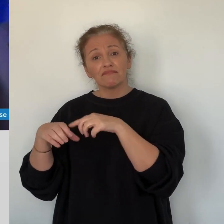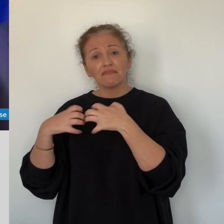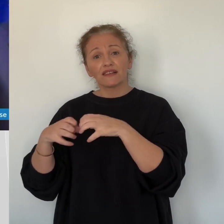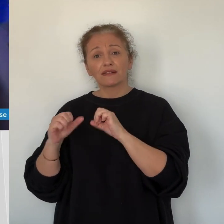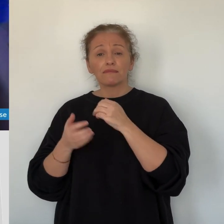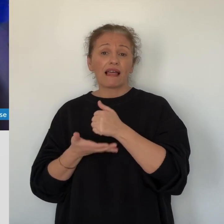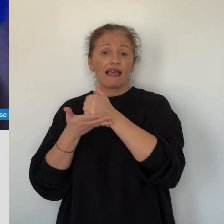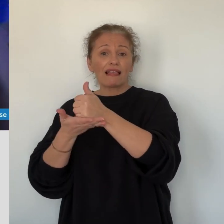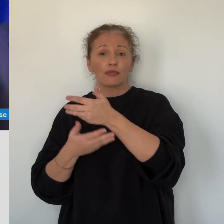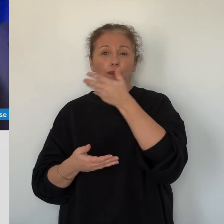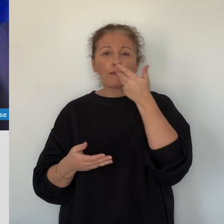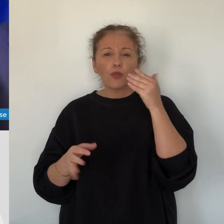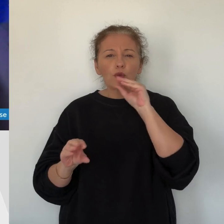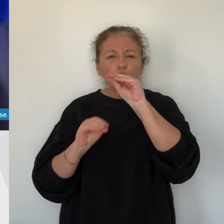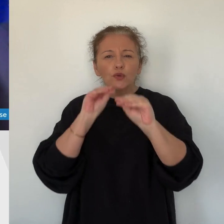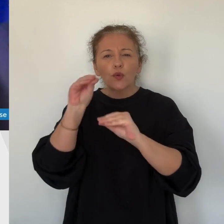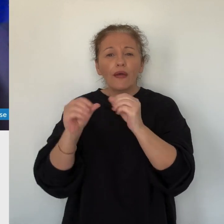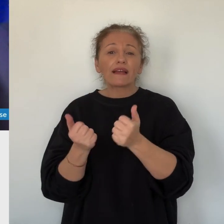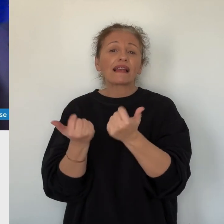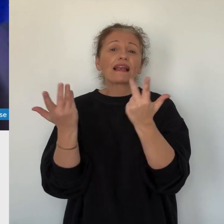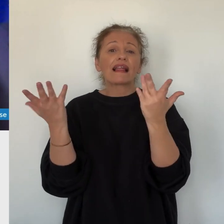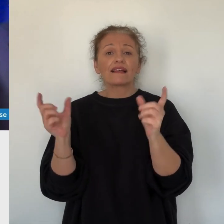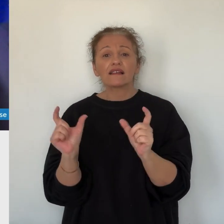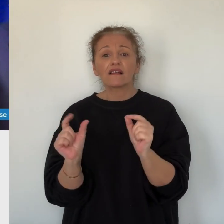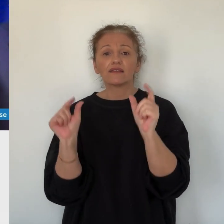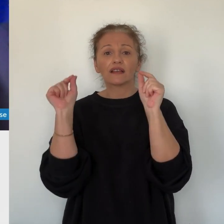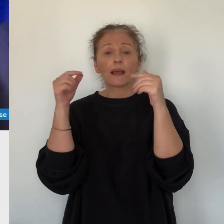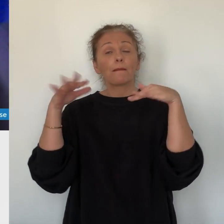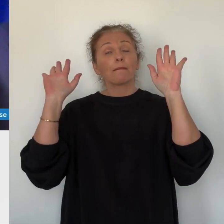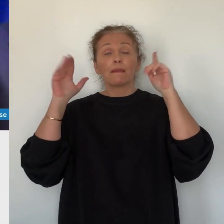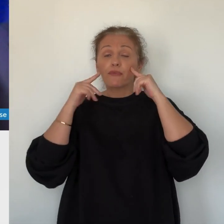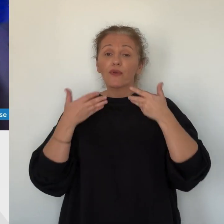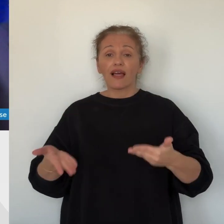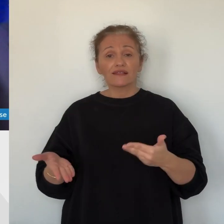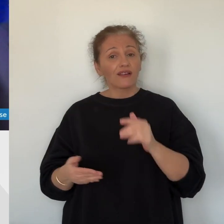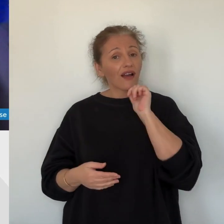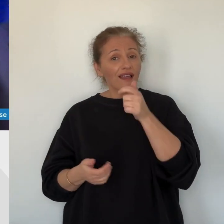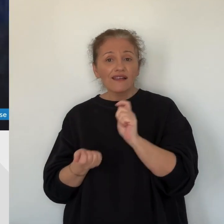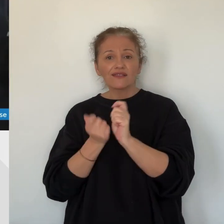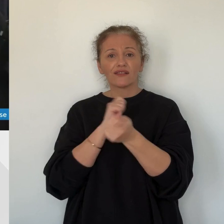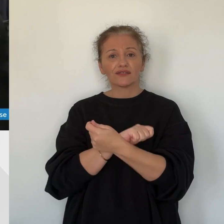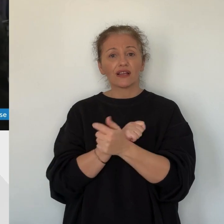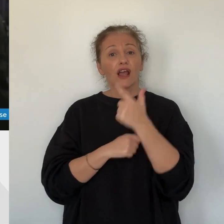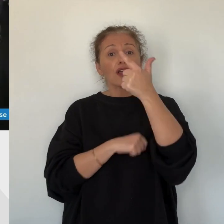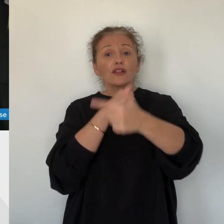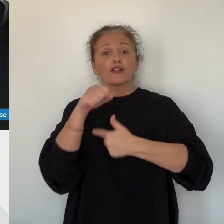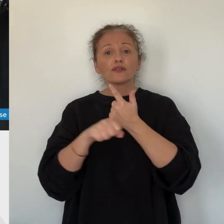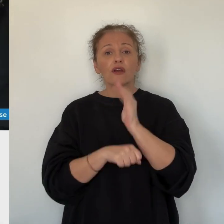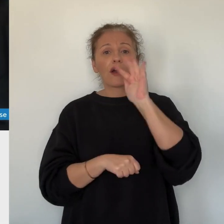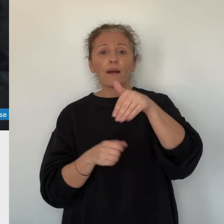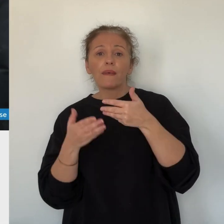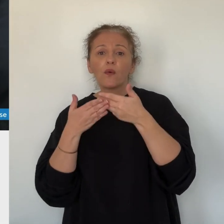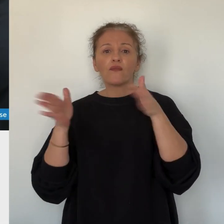traiter efficacement certains cancers. Jean-Philippe Mattei et Franck Rombaldi.